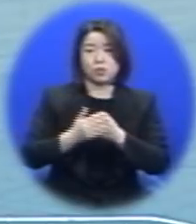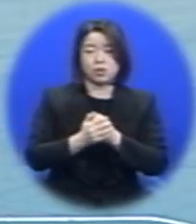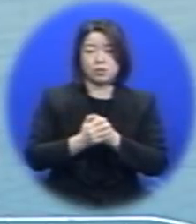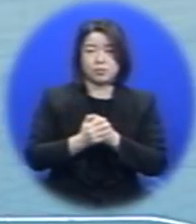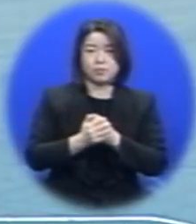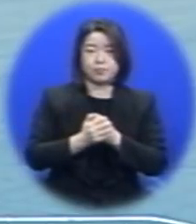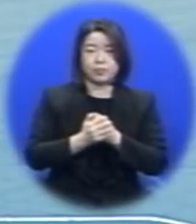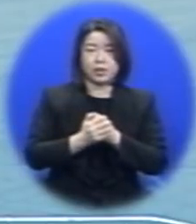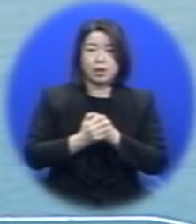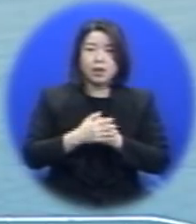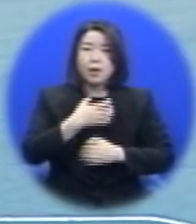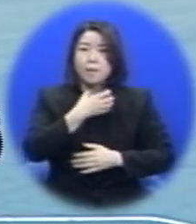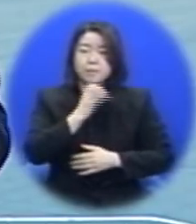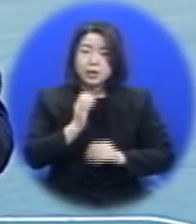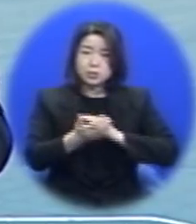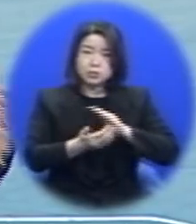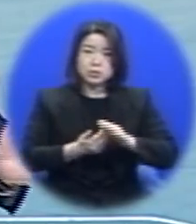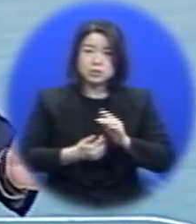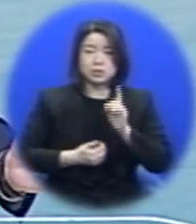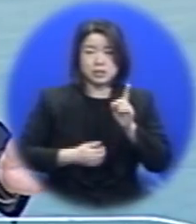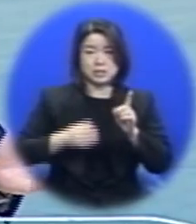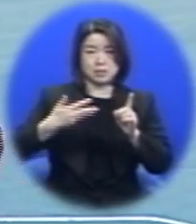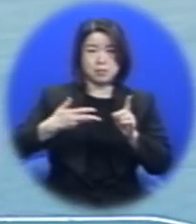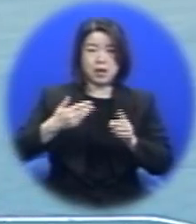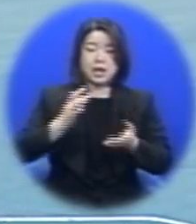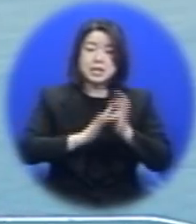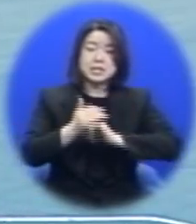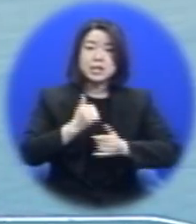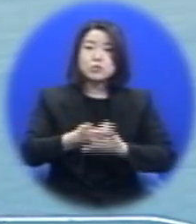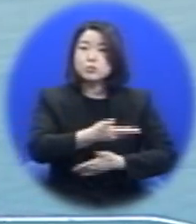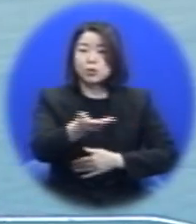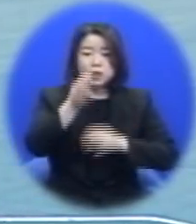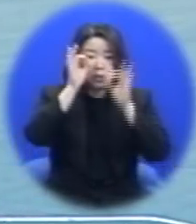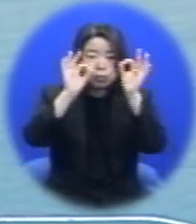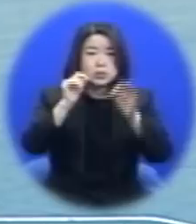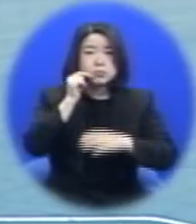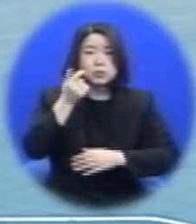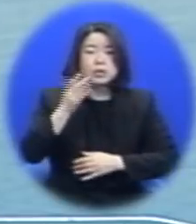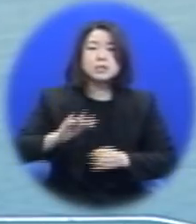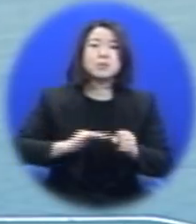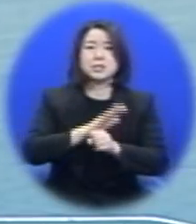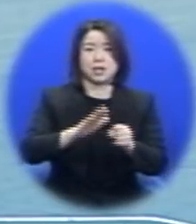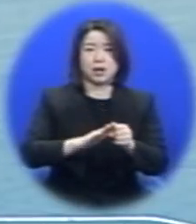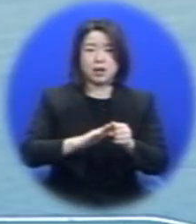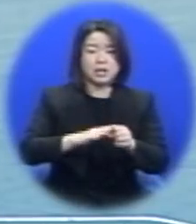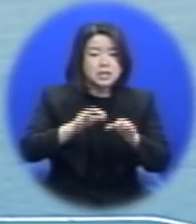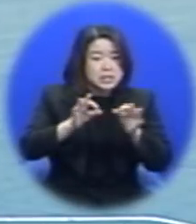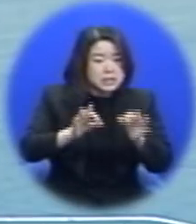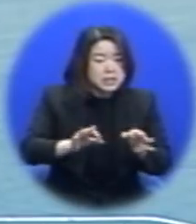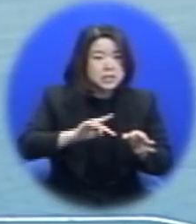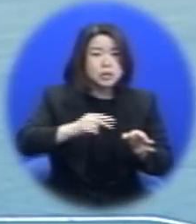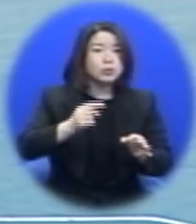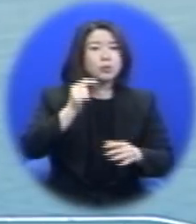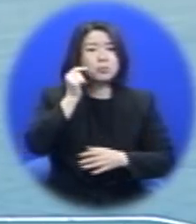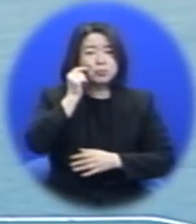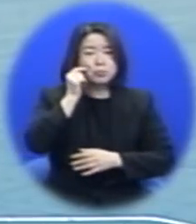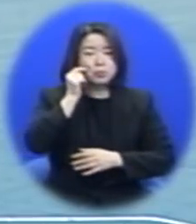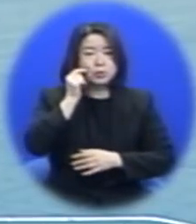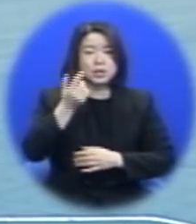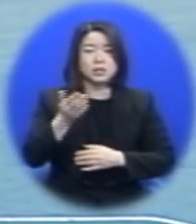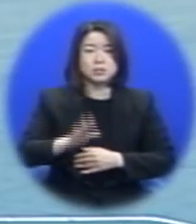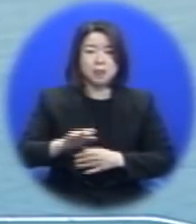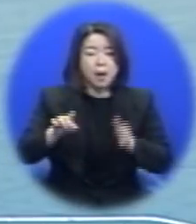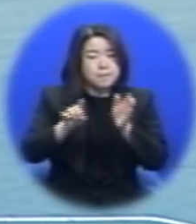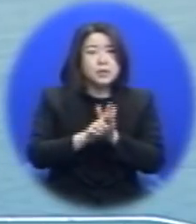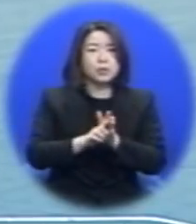베드로전서 1장 8절에 예수를 너희가 보지 못하였으나 사랑하는도다. 이제도 보지 못하나 믿고 말할 수